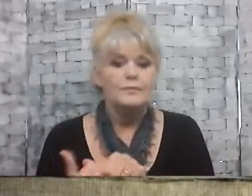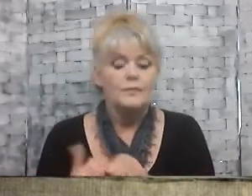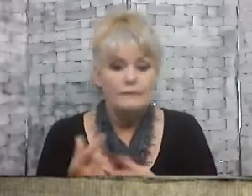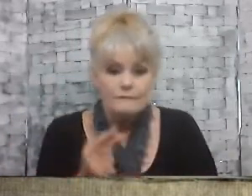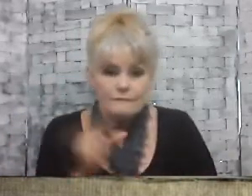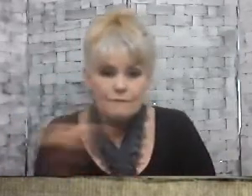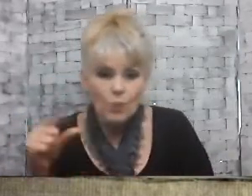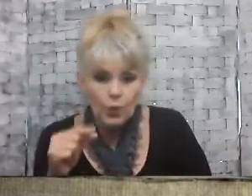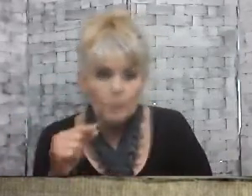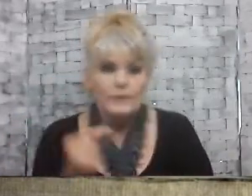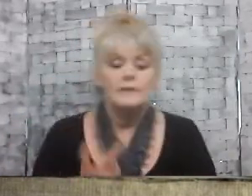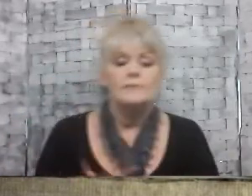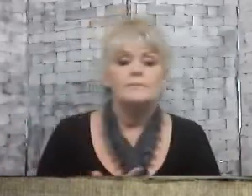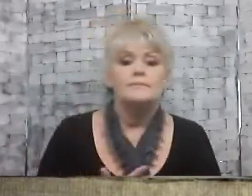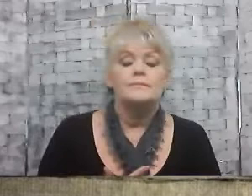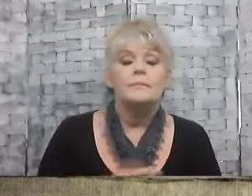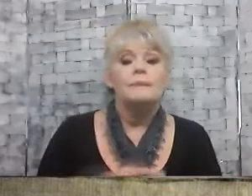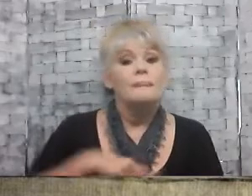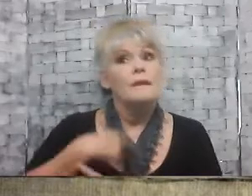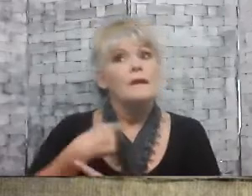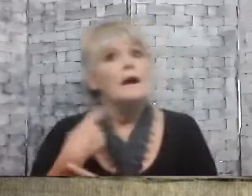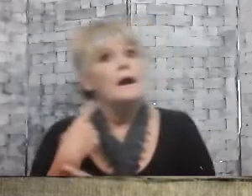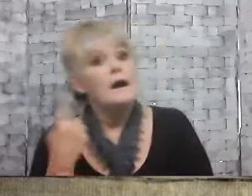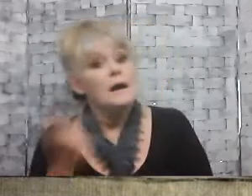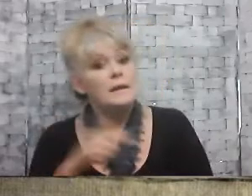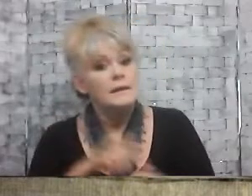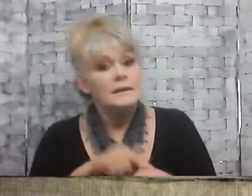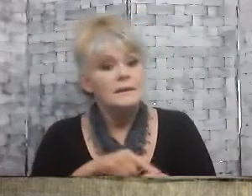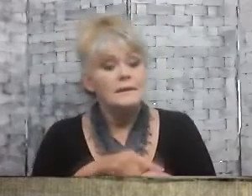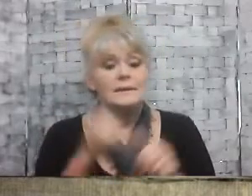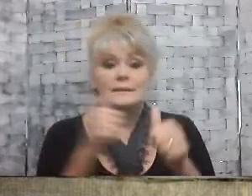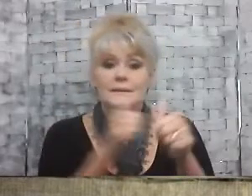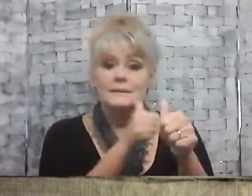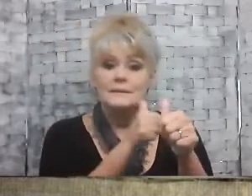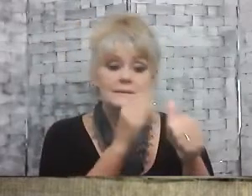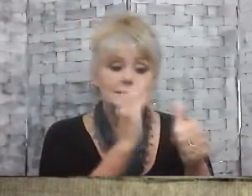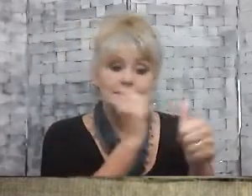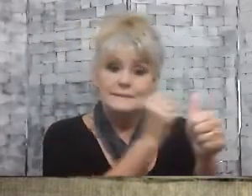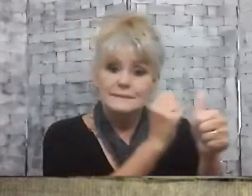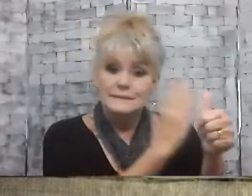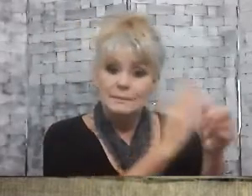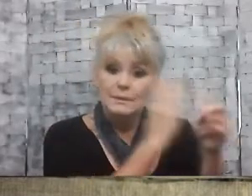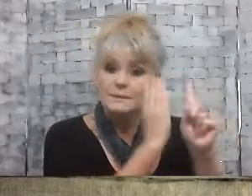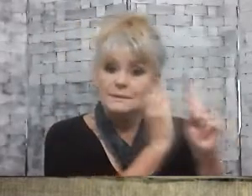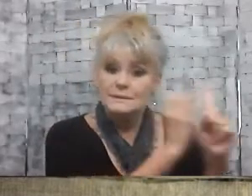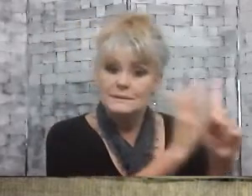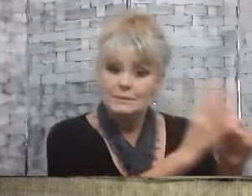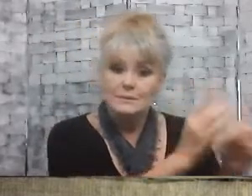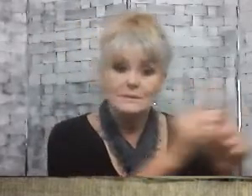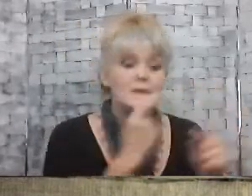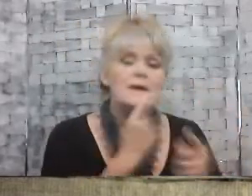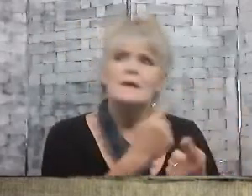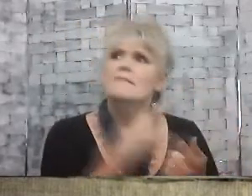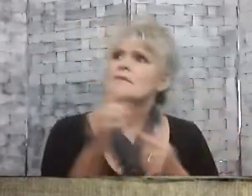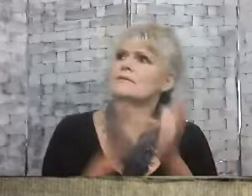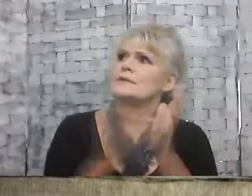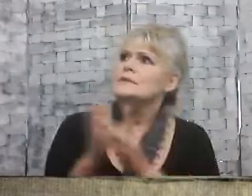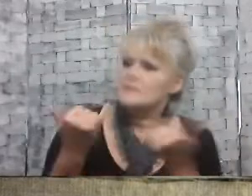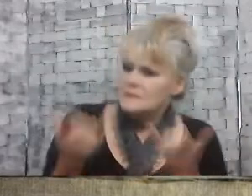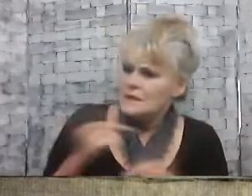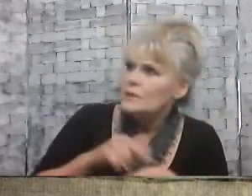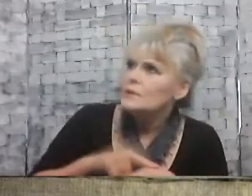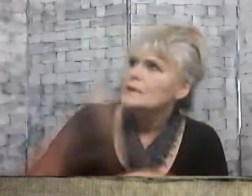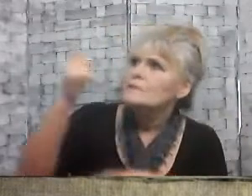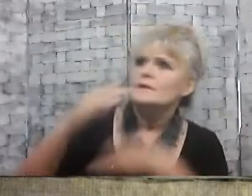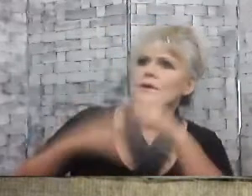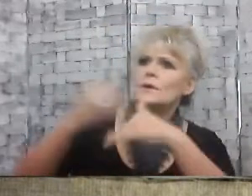hulle by mekaar was, het die apostels vir Jesus gevra, is dit nou die tyd wat u die koninkryk vir Israel gaan